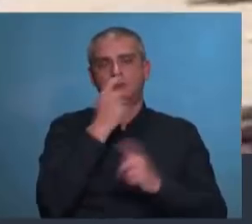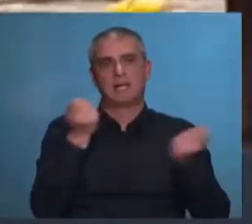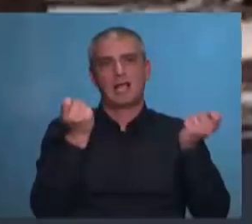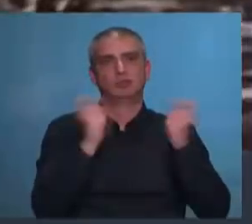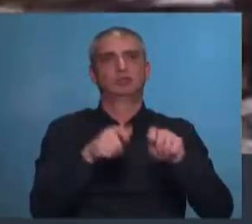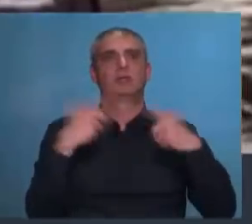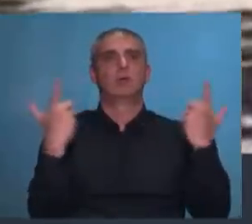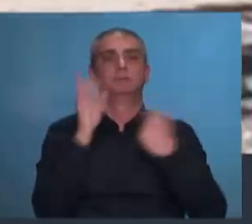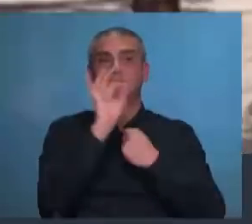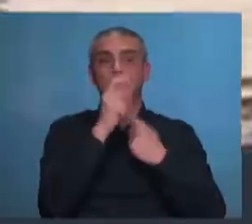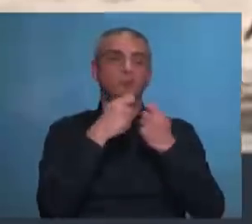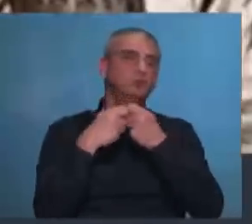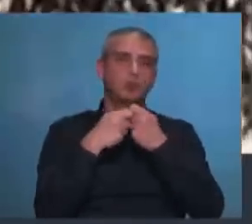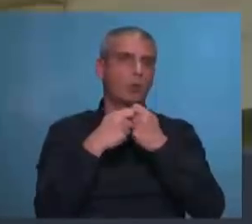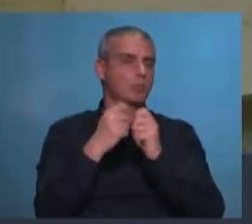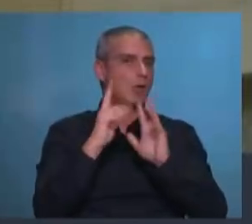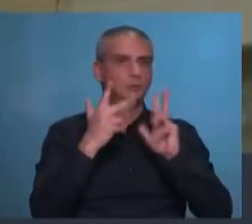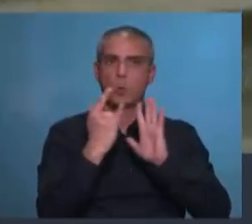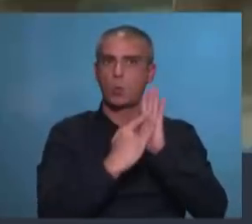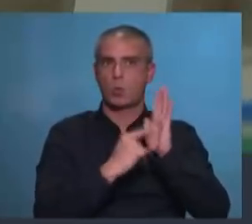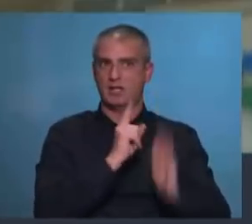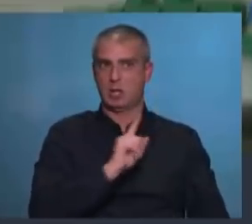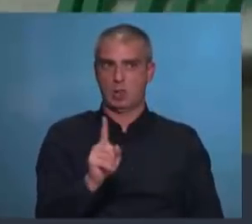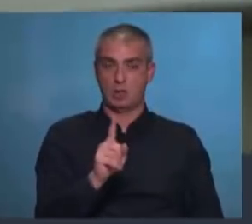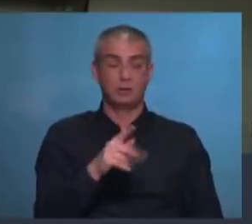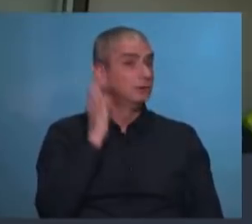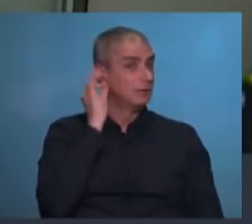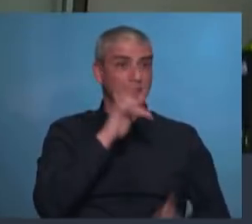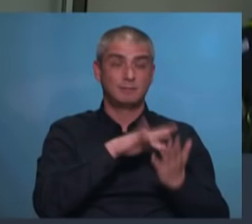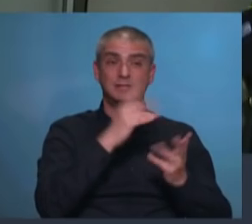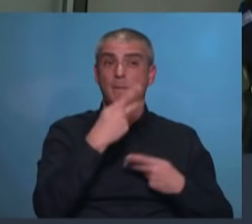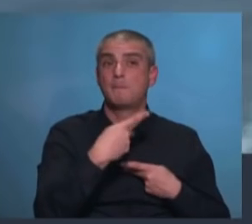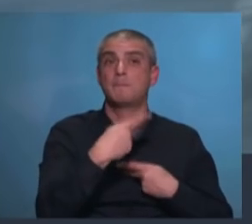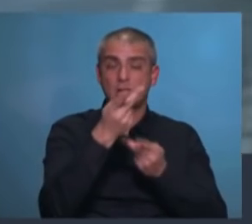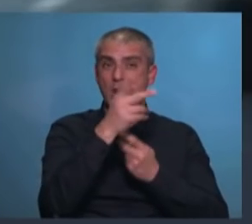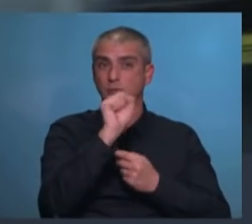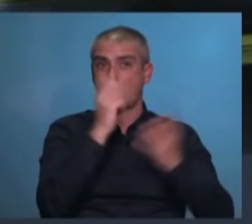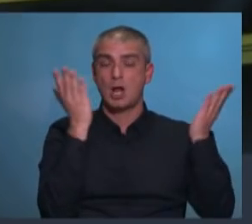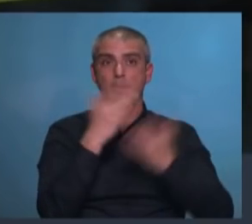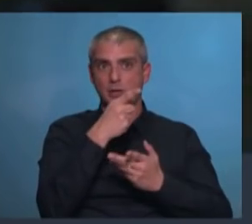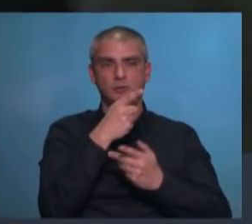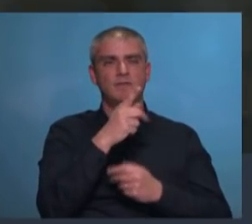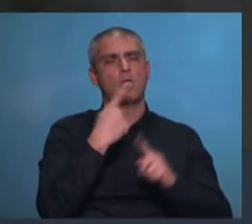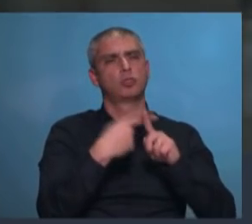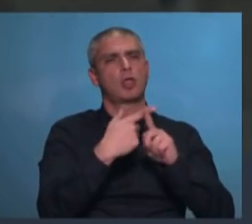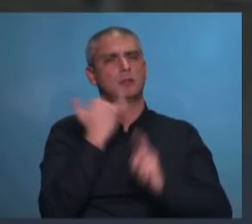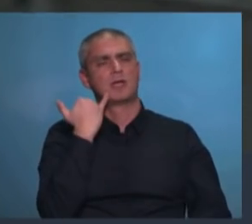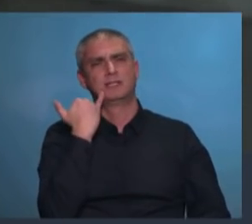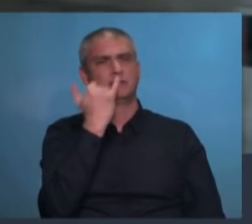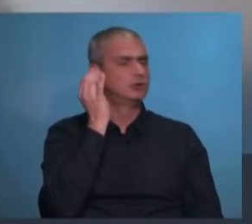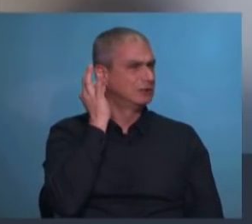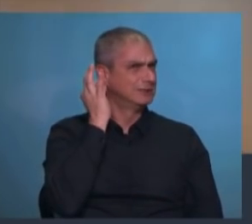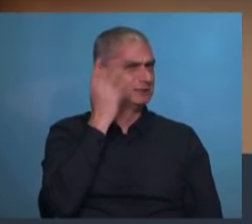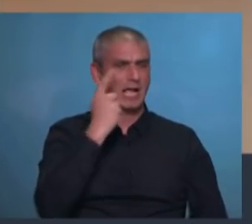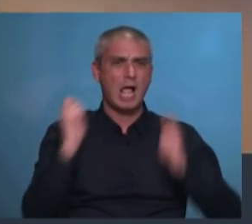המסיבה, שאורגנה באופן לא חוקי. בזמן שתואר מאושפזת בבית החולים סורוקה, התקשרה דודתה לצעירה שרקדה